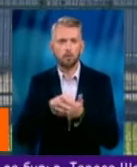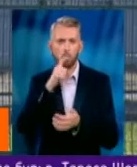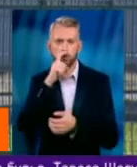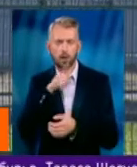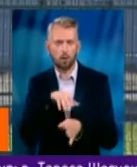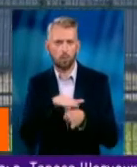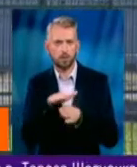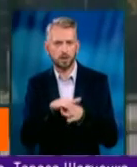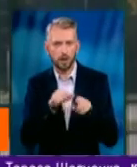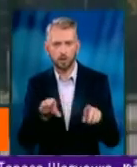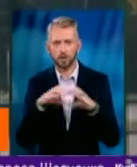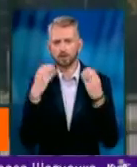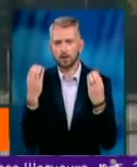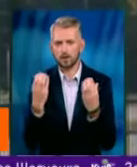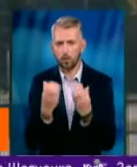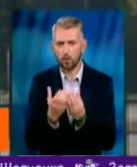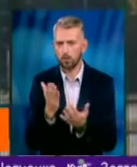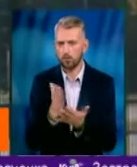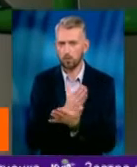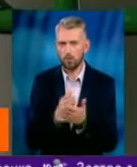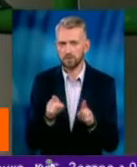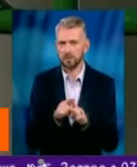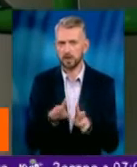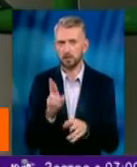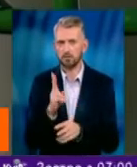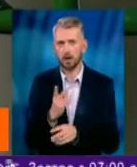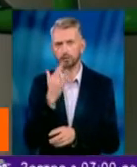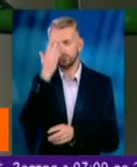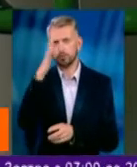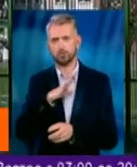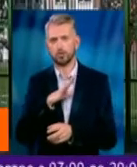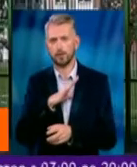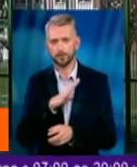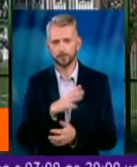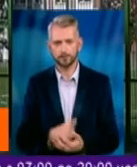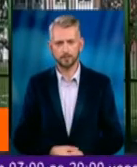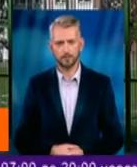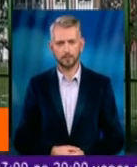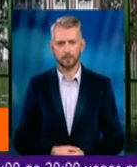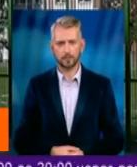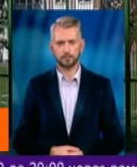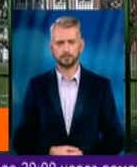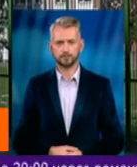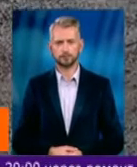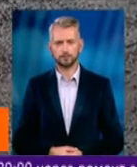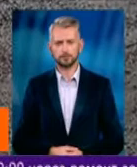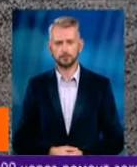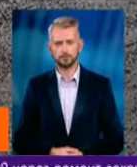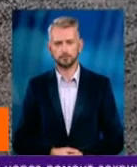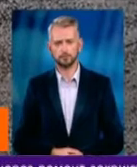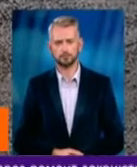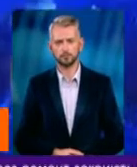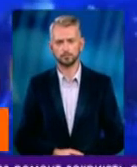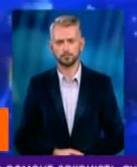недобросовісного підрядника стадіон виходить зовсім не таким, як задумували автори проекту. Ксенія Лущик, Наталя Білогурова, Андрій Ніконов, Київ,